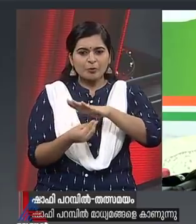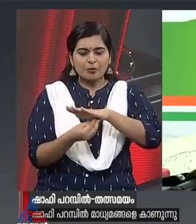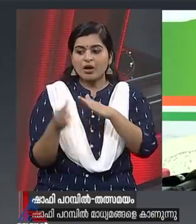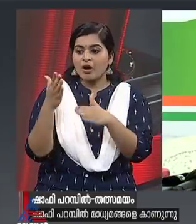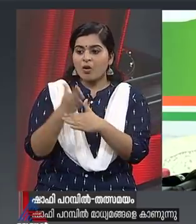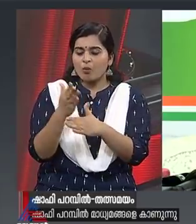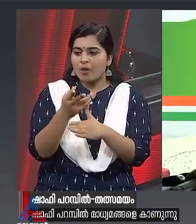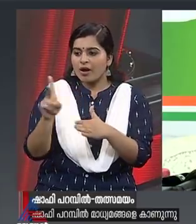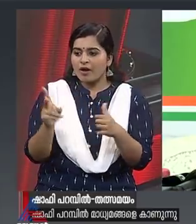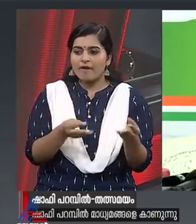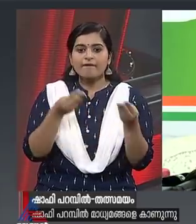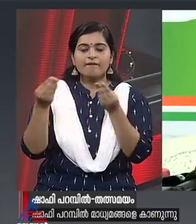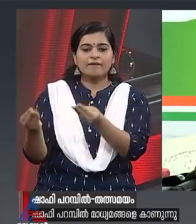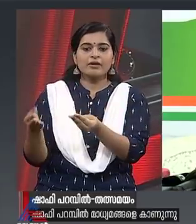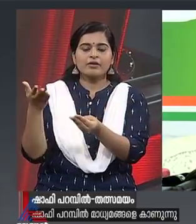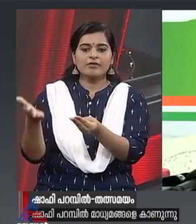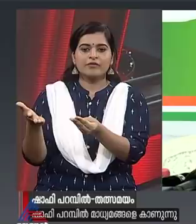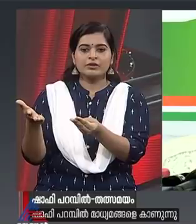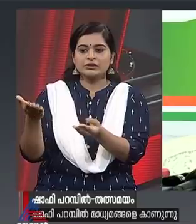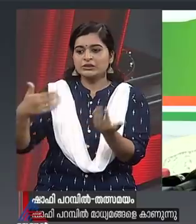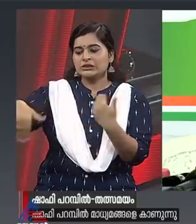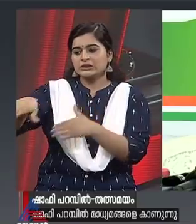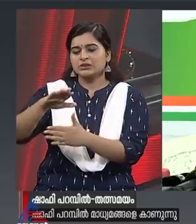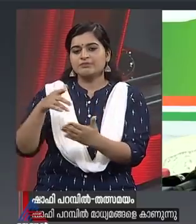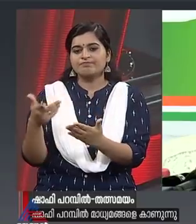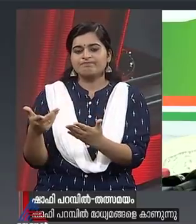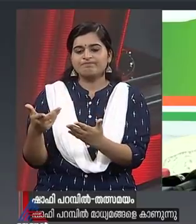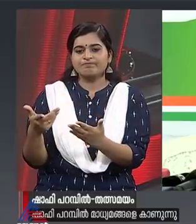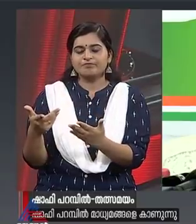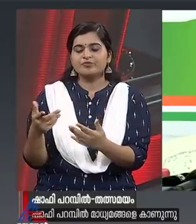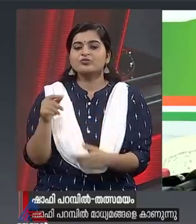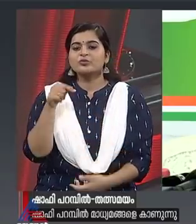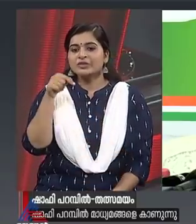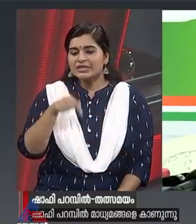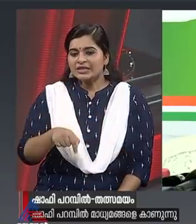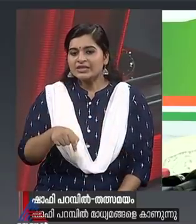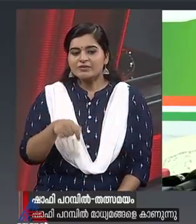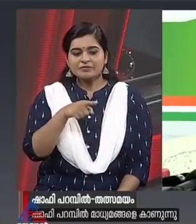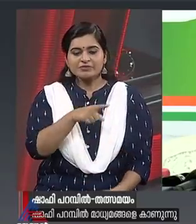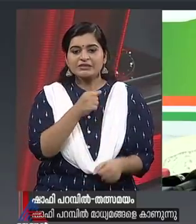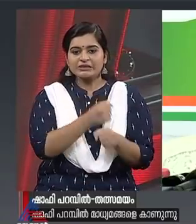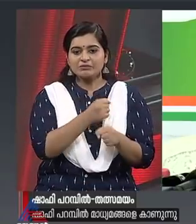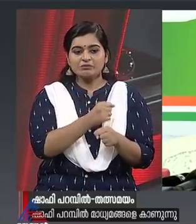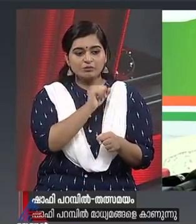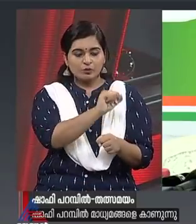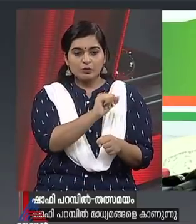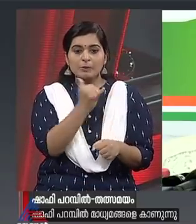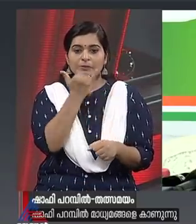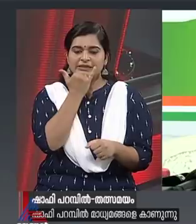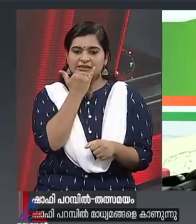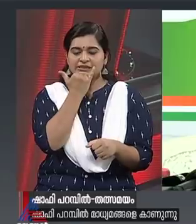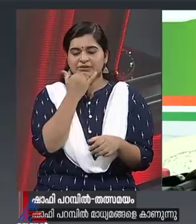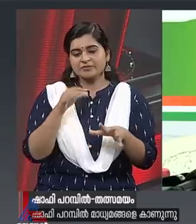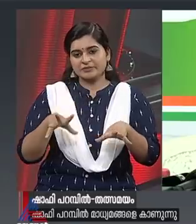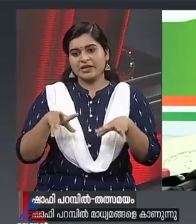അവരുടെ പ്രതികരണത്തിൽ നിന്ന് മനസ്സിലാക്കേണ്ടി വന്നത് ഇന്ന് ഏകദേശം മന്ത്രിക്കും മനസ്സിലായിട്ടുണ്ട് എന്നുള്ളതാണ്. അവർക്ക് നൽകാത്ത നിയമനങ്ങൾ